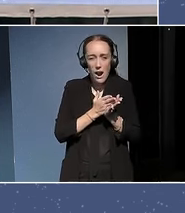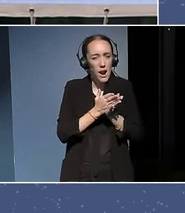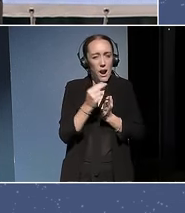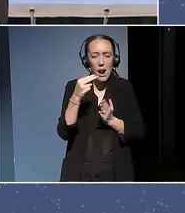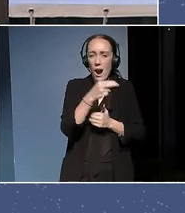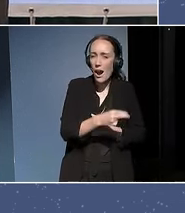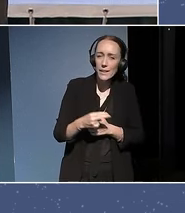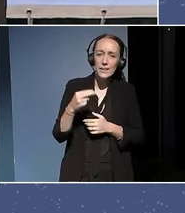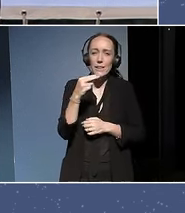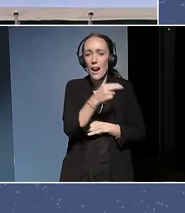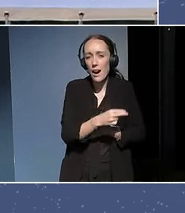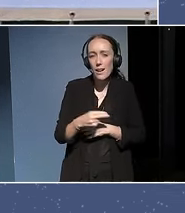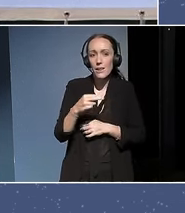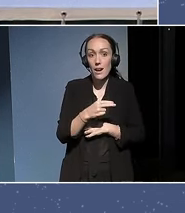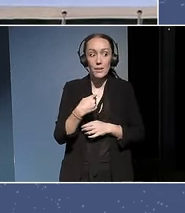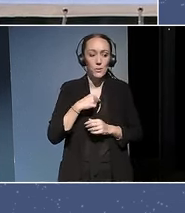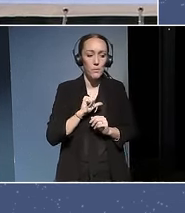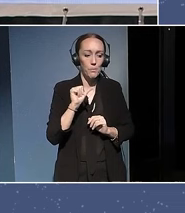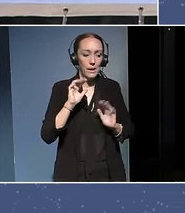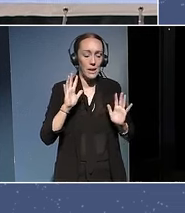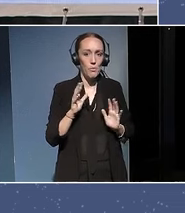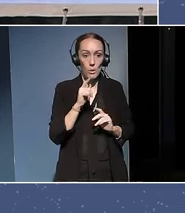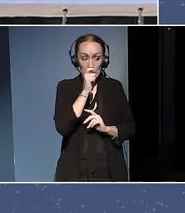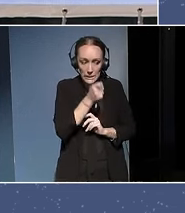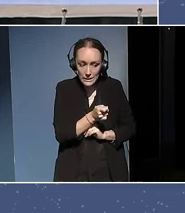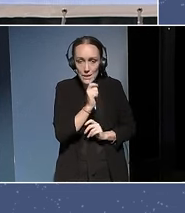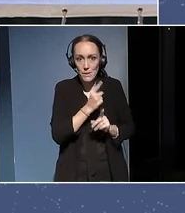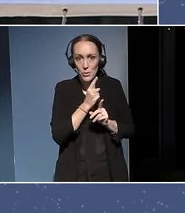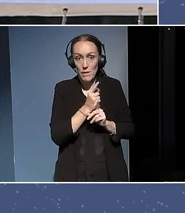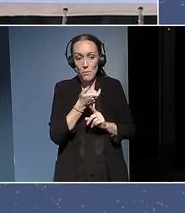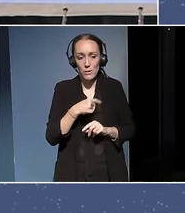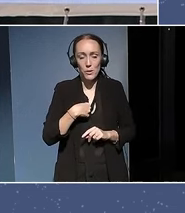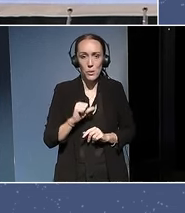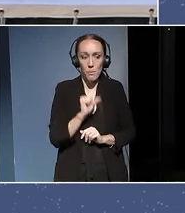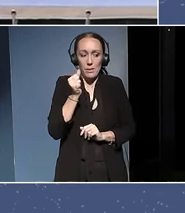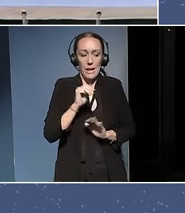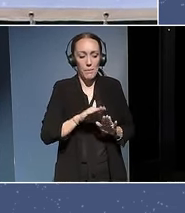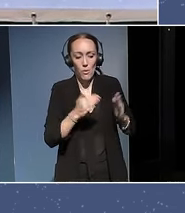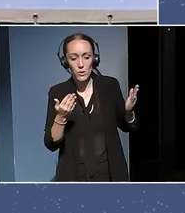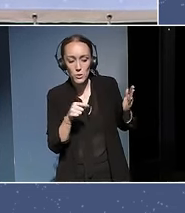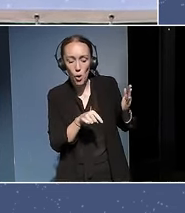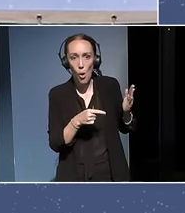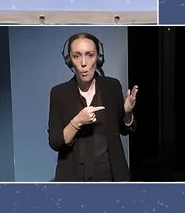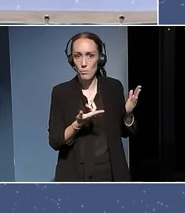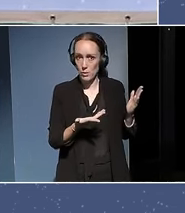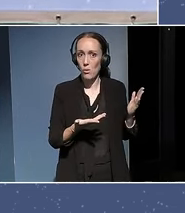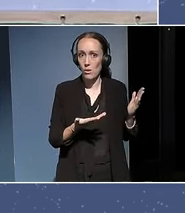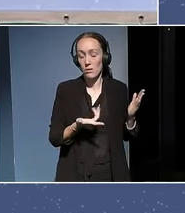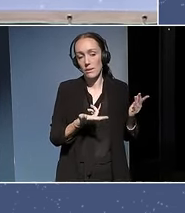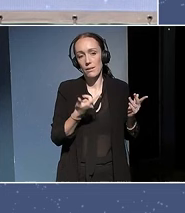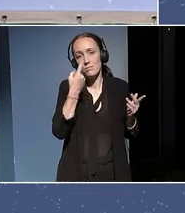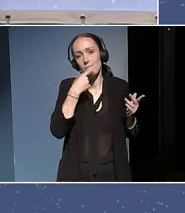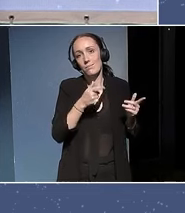il primo ad avere l'onore di tirarle fuori quindi ci vuole un certo rispetto per i tempi della natura e per il dono